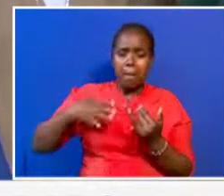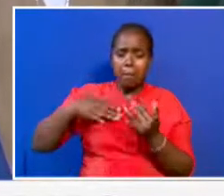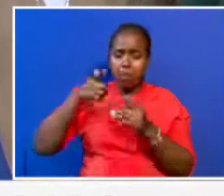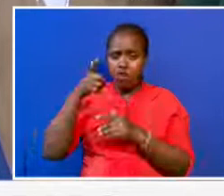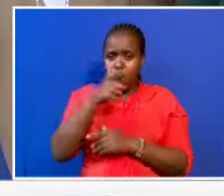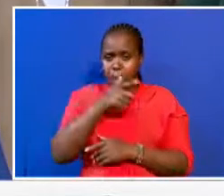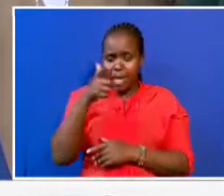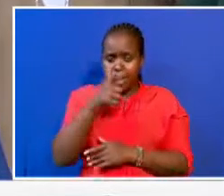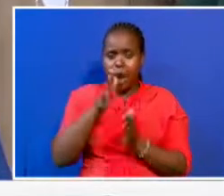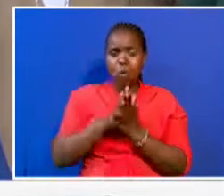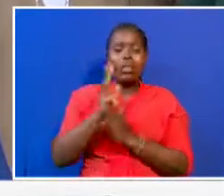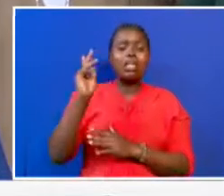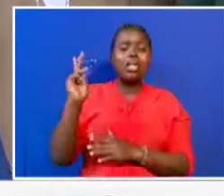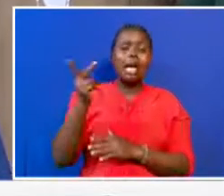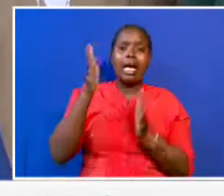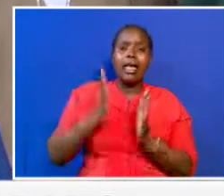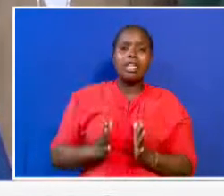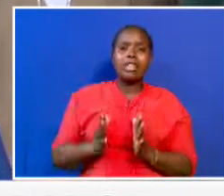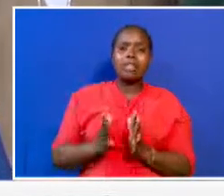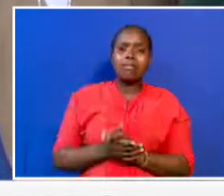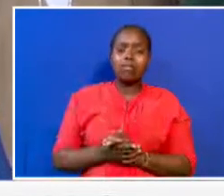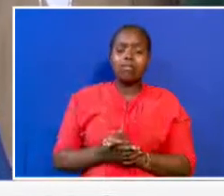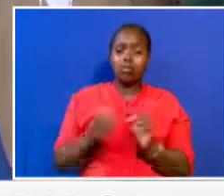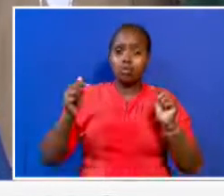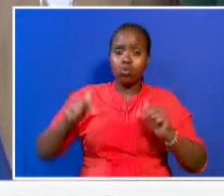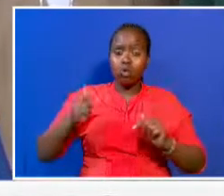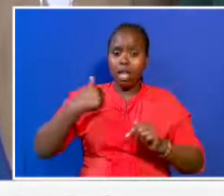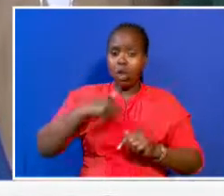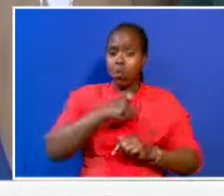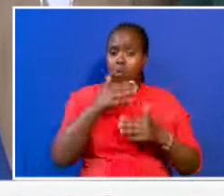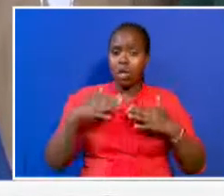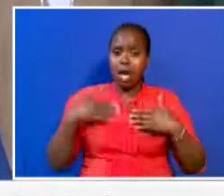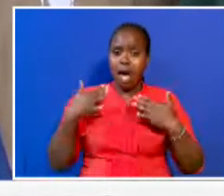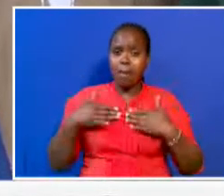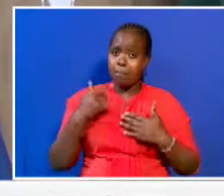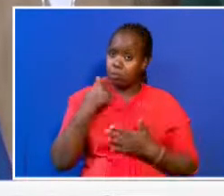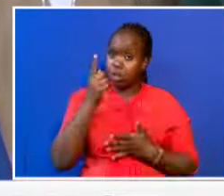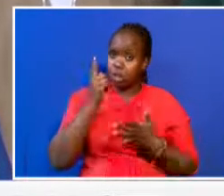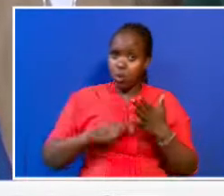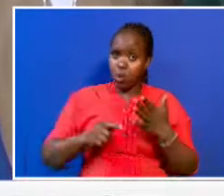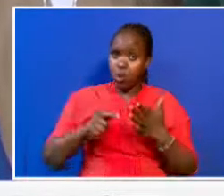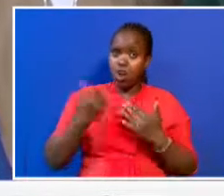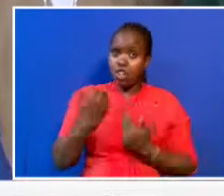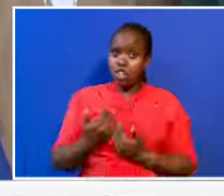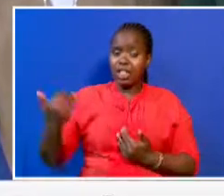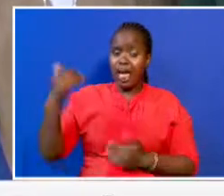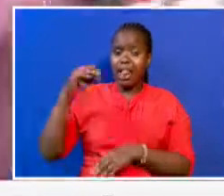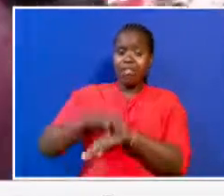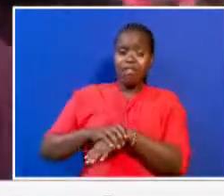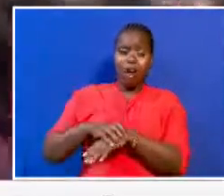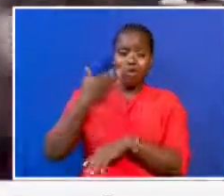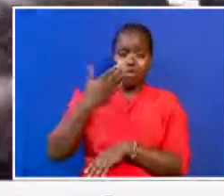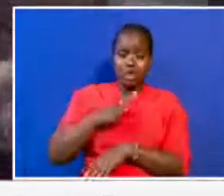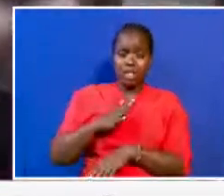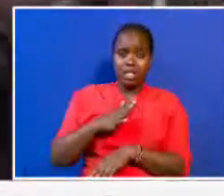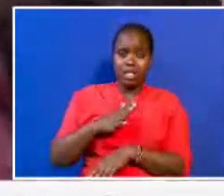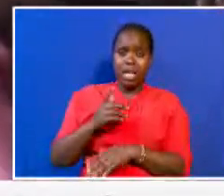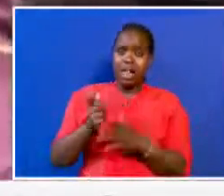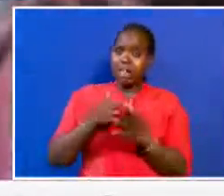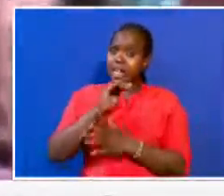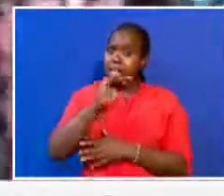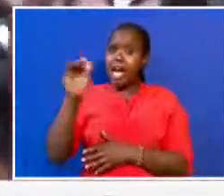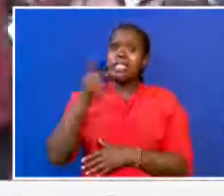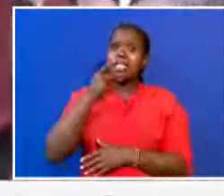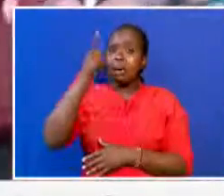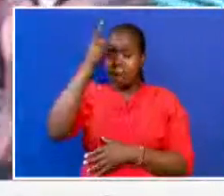media na wananchi. Leo tuna furaha kusema mtoto amepatikana. Aliendelea kuomba